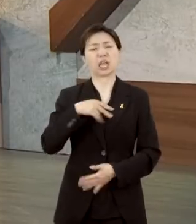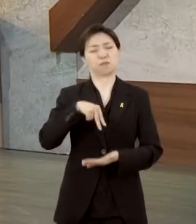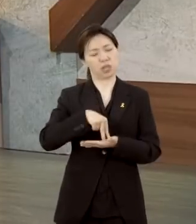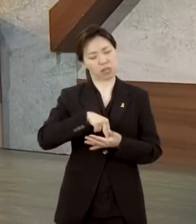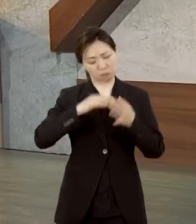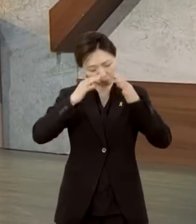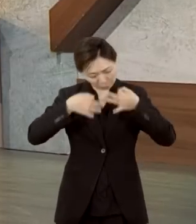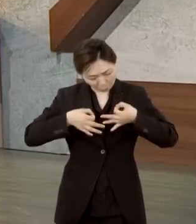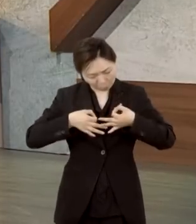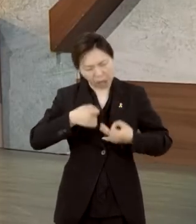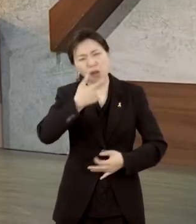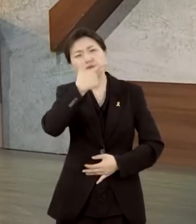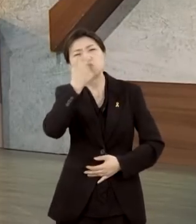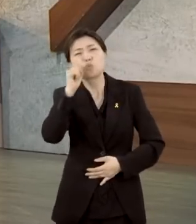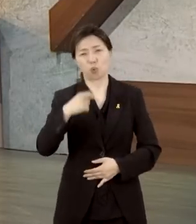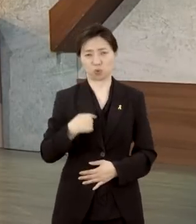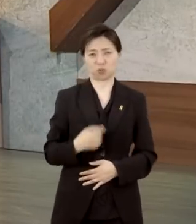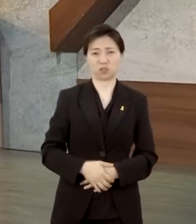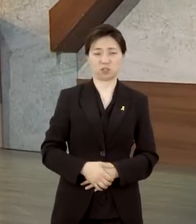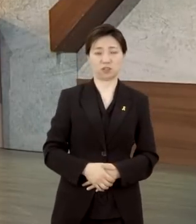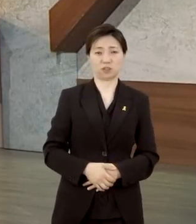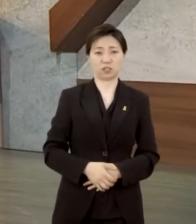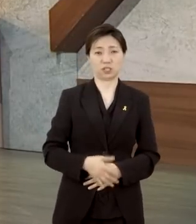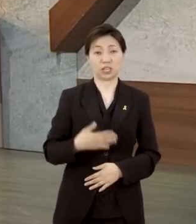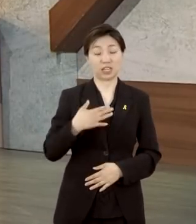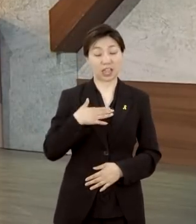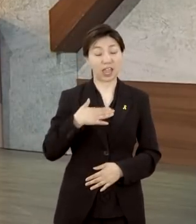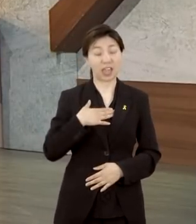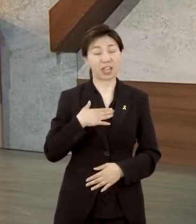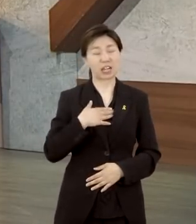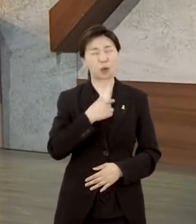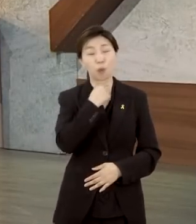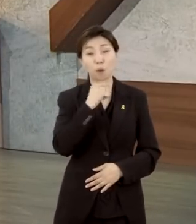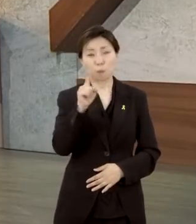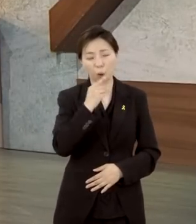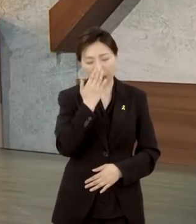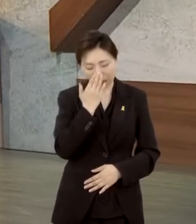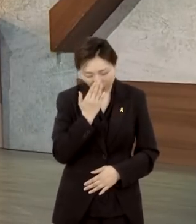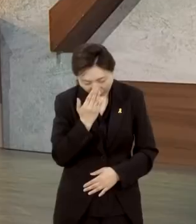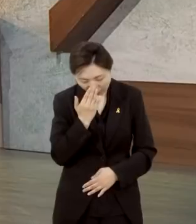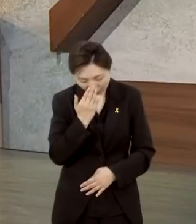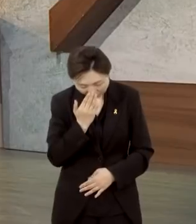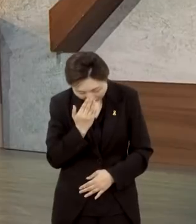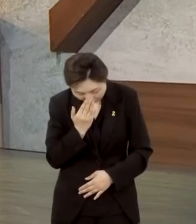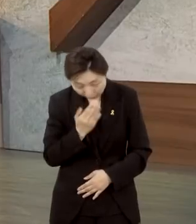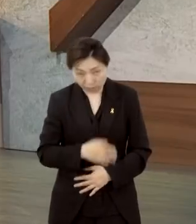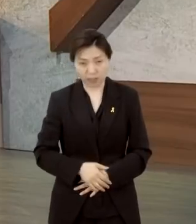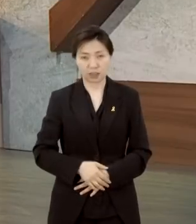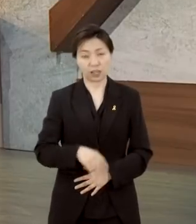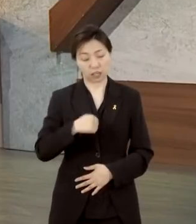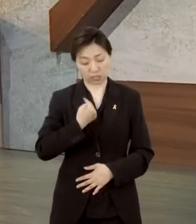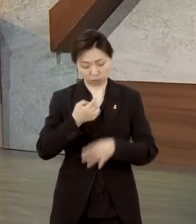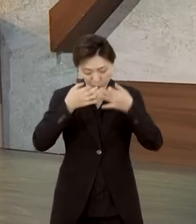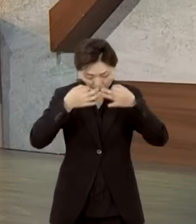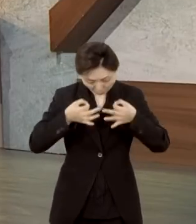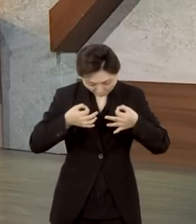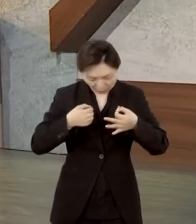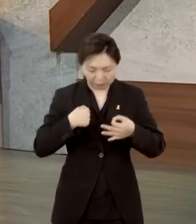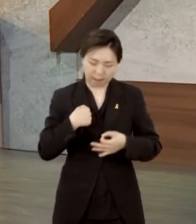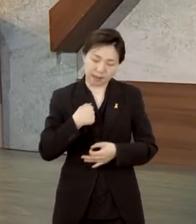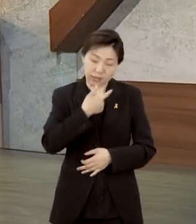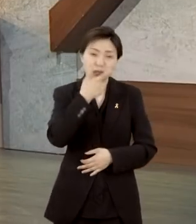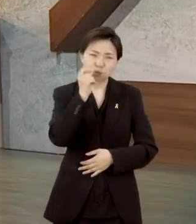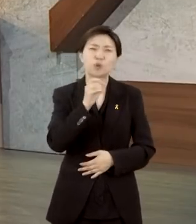부족하고요 제 컨셉에 항상 겸손이라고 하잖아요 또 실제로 제가 많이 부족하죠 제